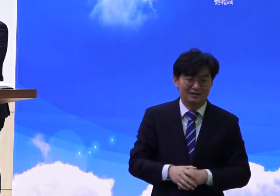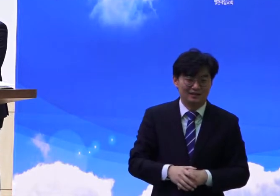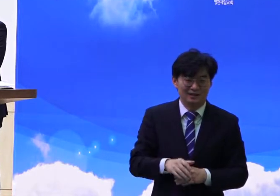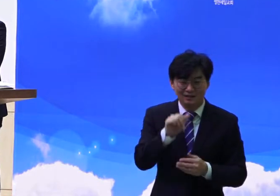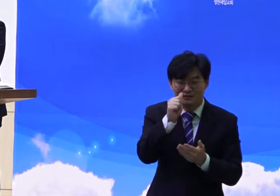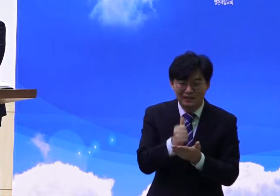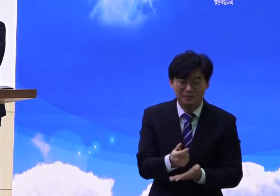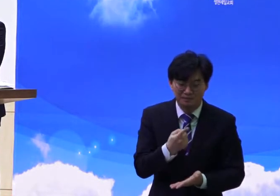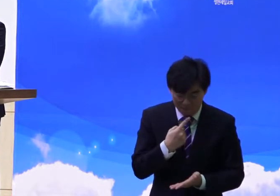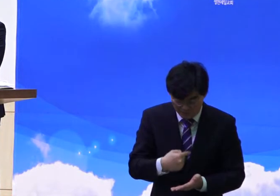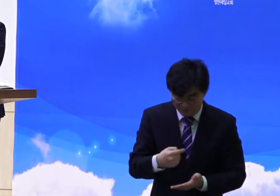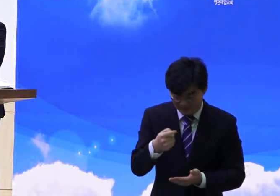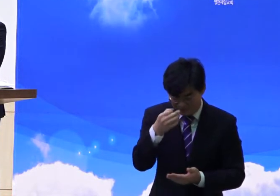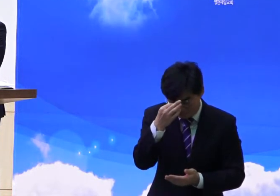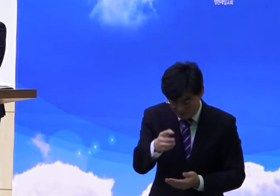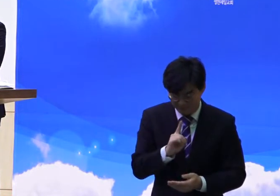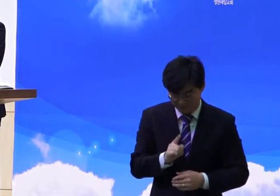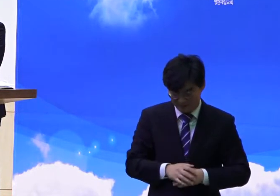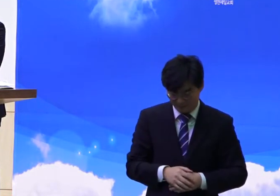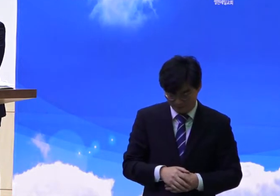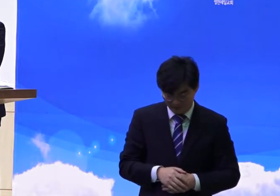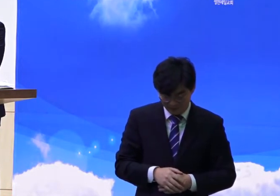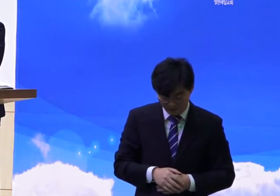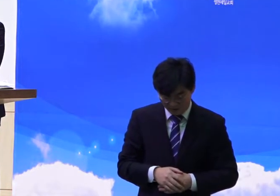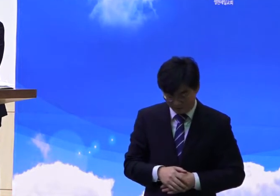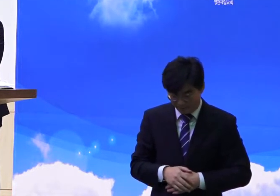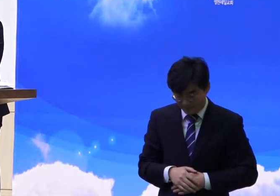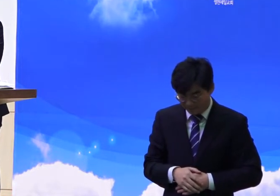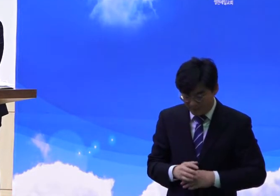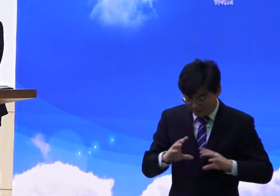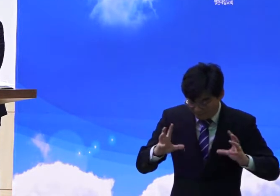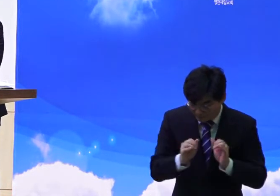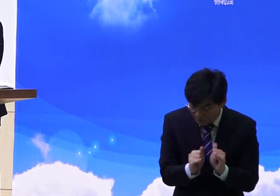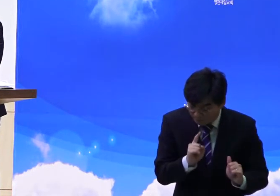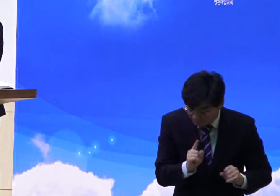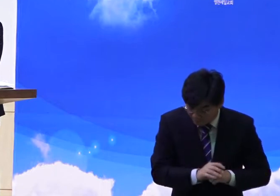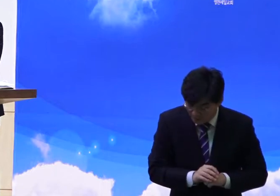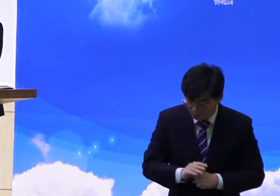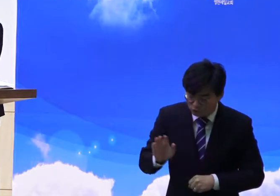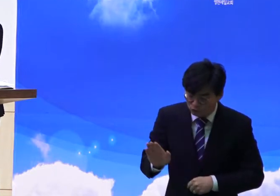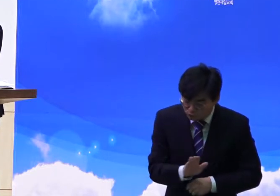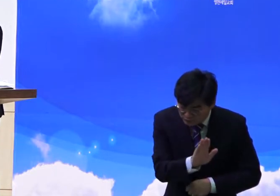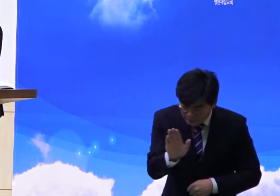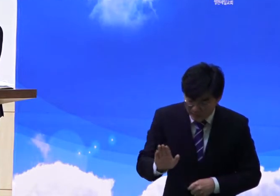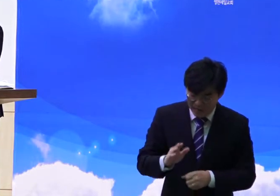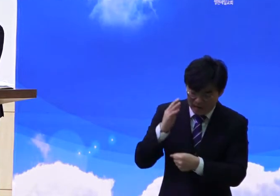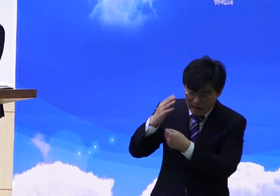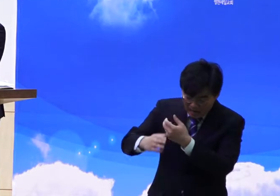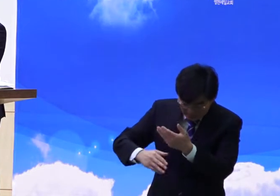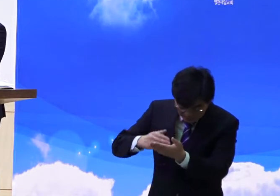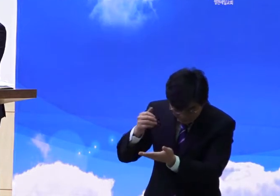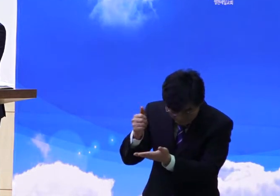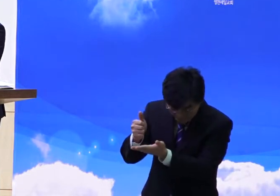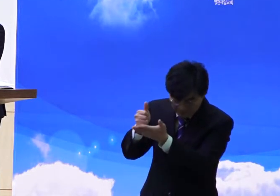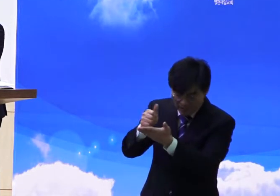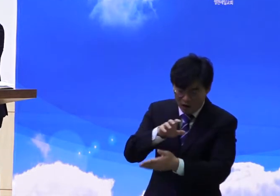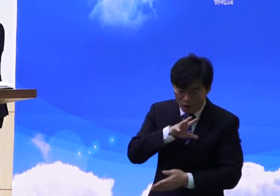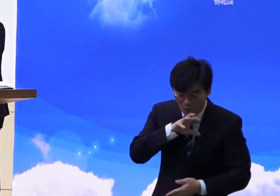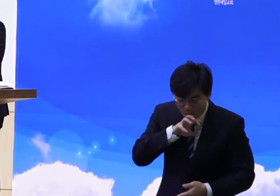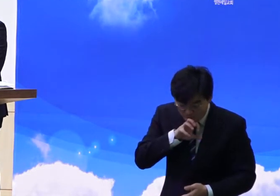그 기도해달라는 내용이 이겁니다. 우리가 여호와와 하나님과 당신을 향해서